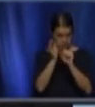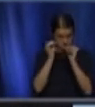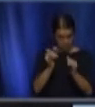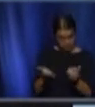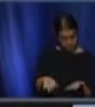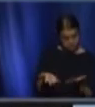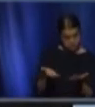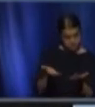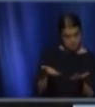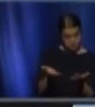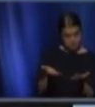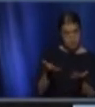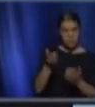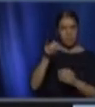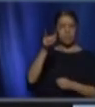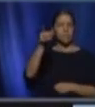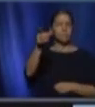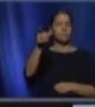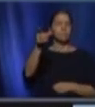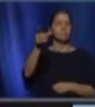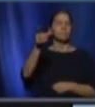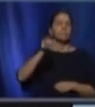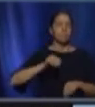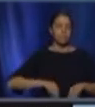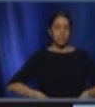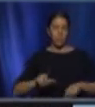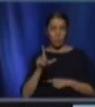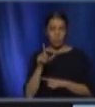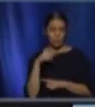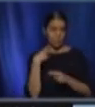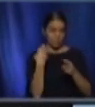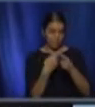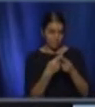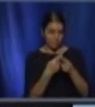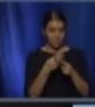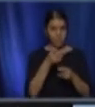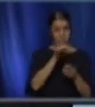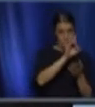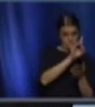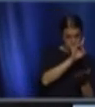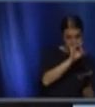000, entre 800 et 1000. Si on descend à 500